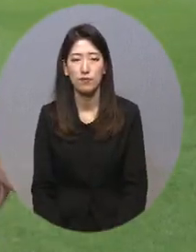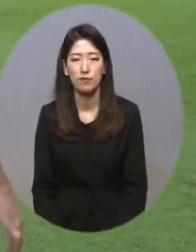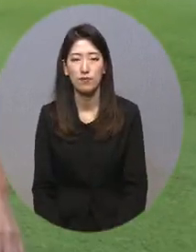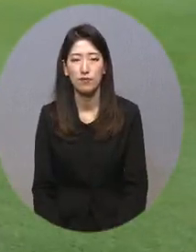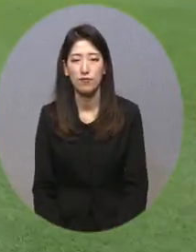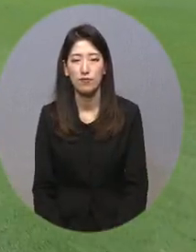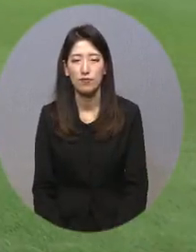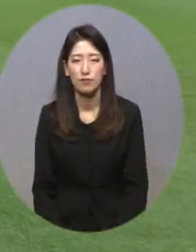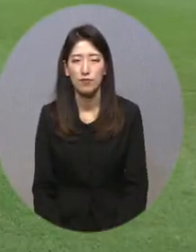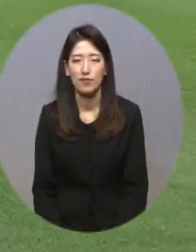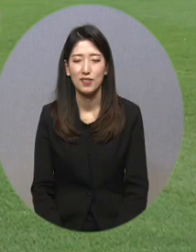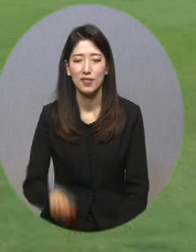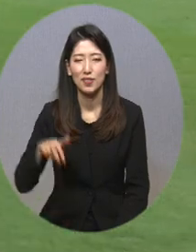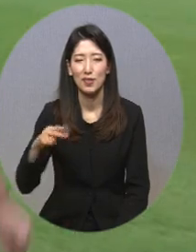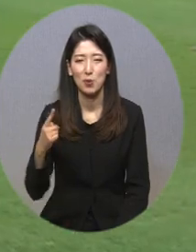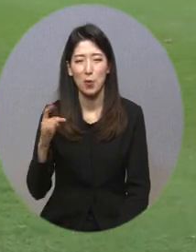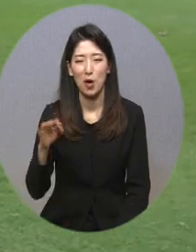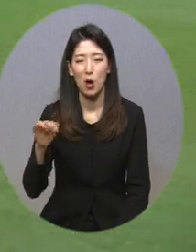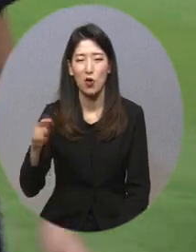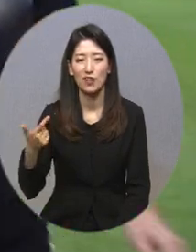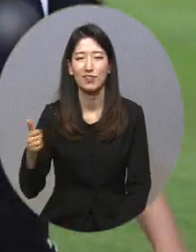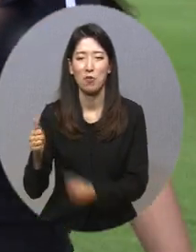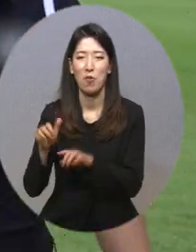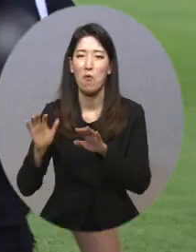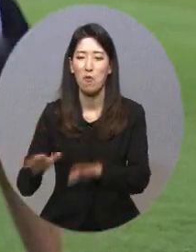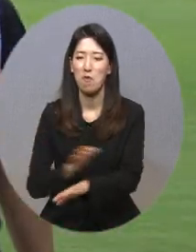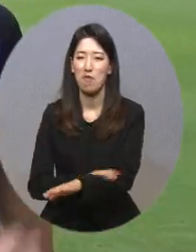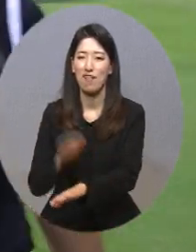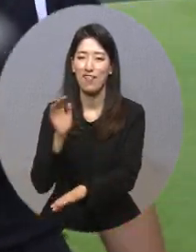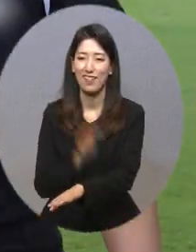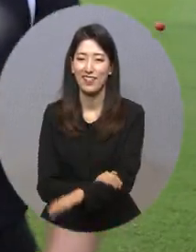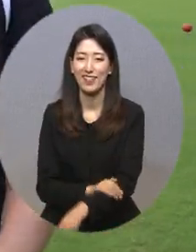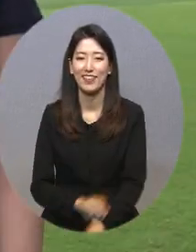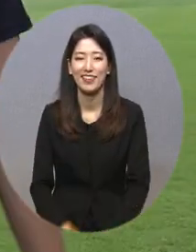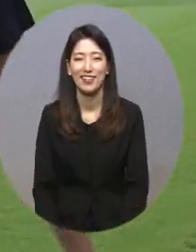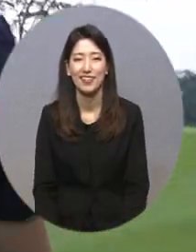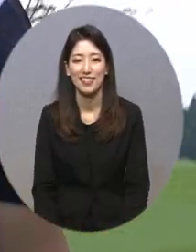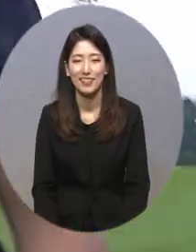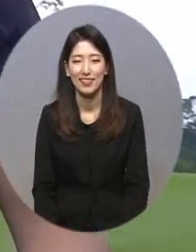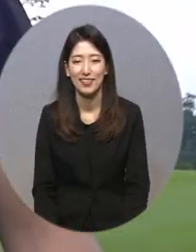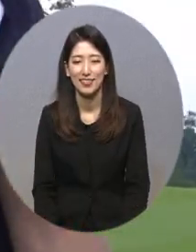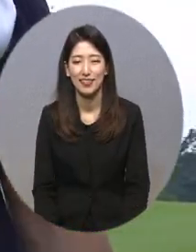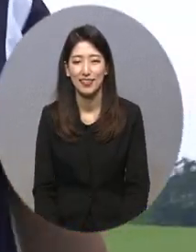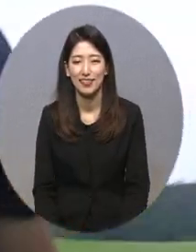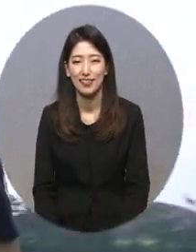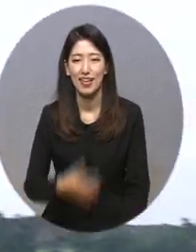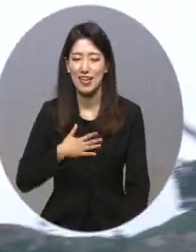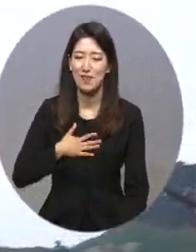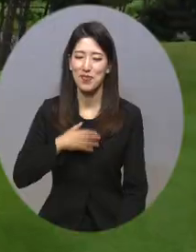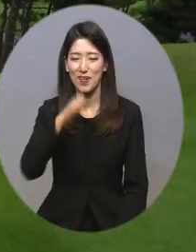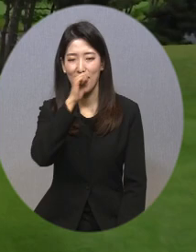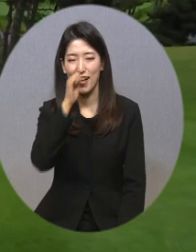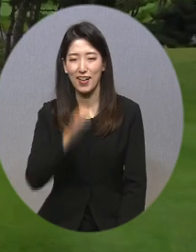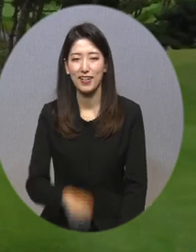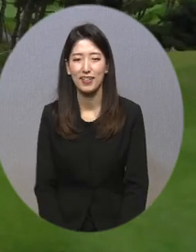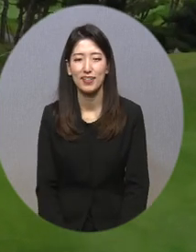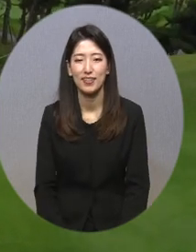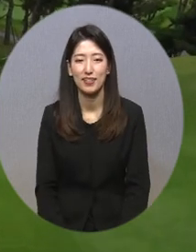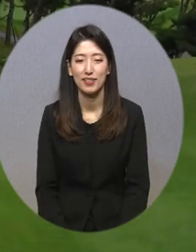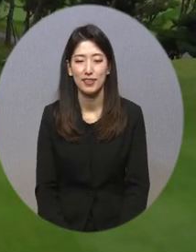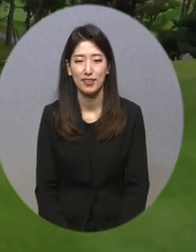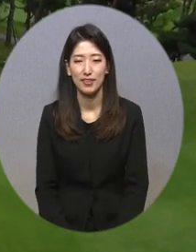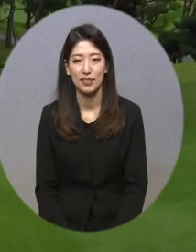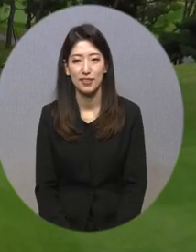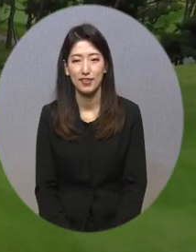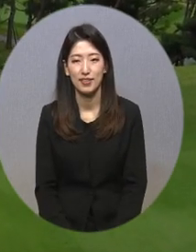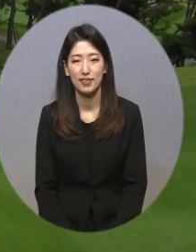그래도 나 조용히 해냈어요. 와, 확실히 오늘의 에이스야. 오늘의 에이스. 영훈아, 나 집중했는데 안경이 삐뚤어졌어. 아, 딱 그래?